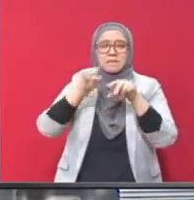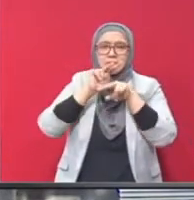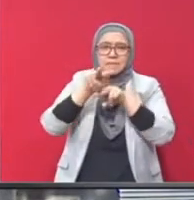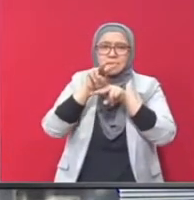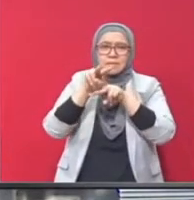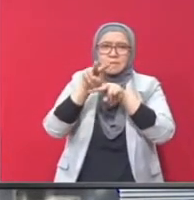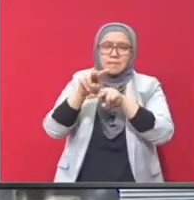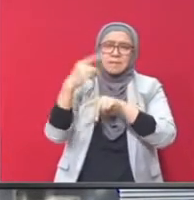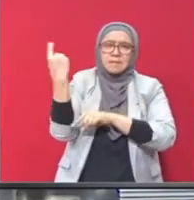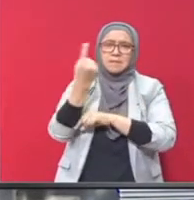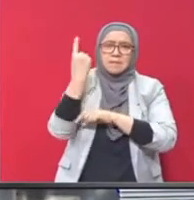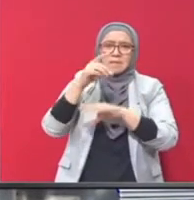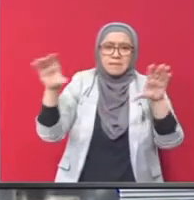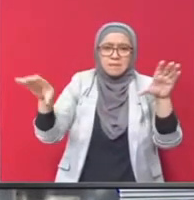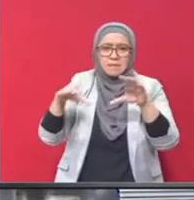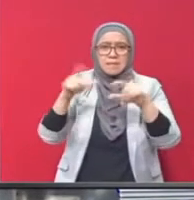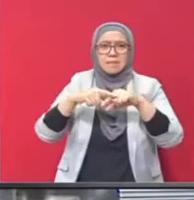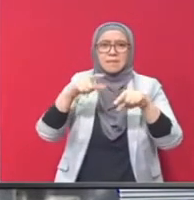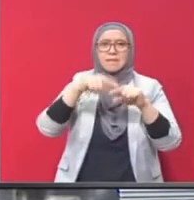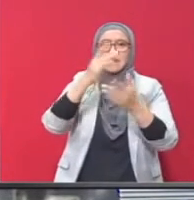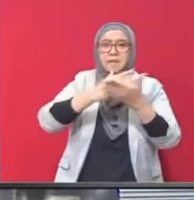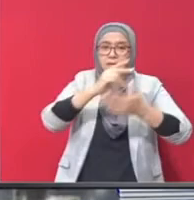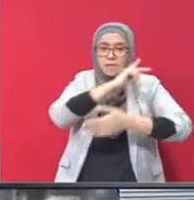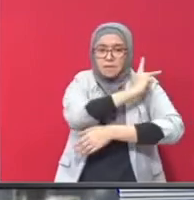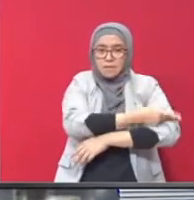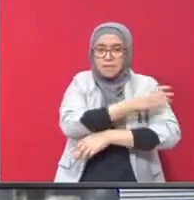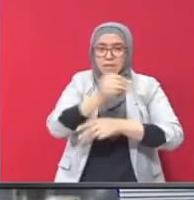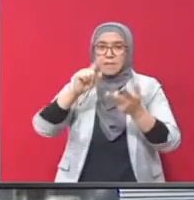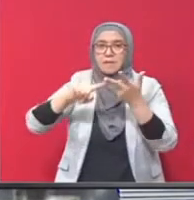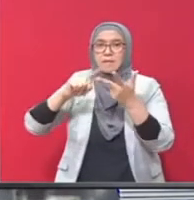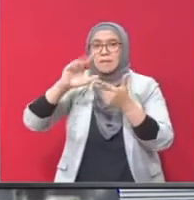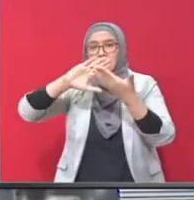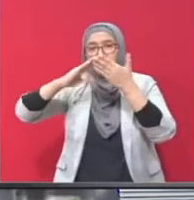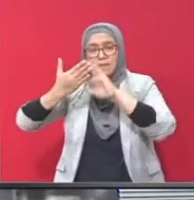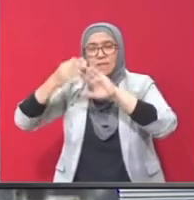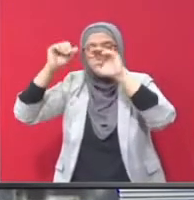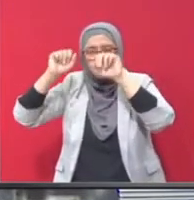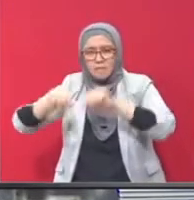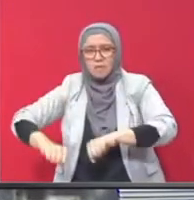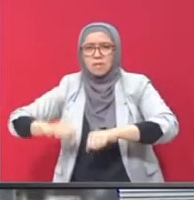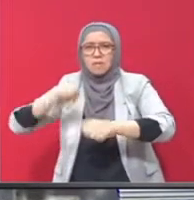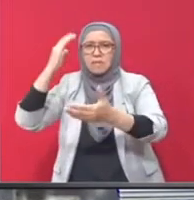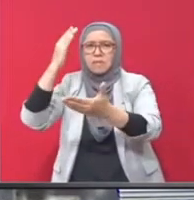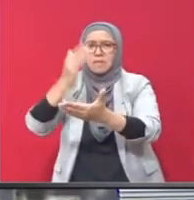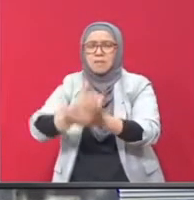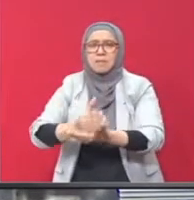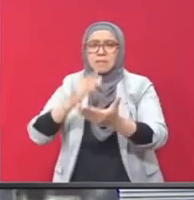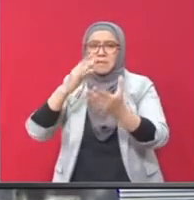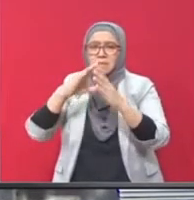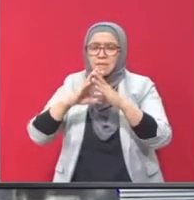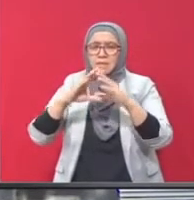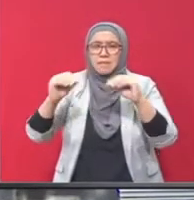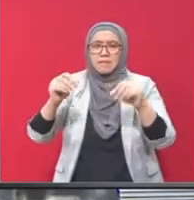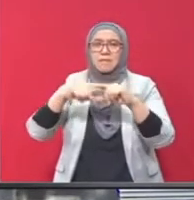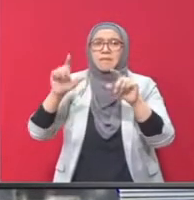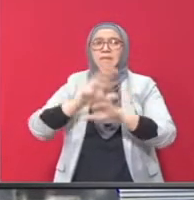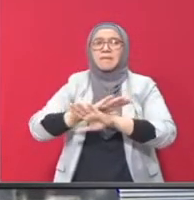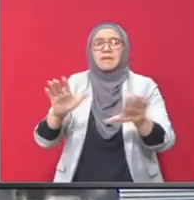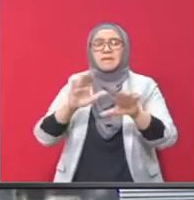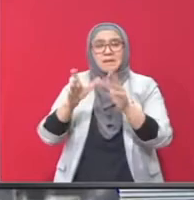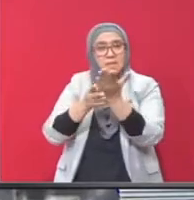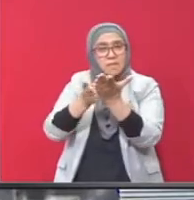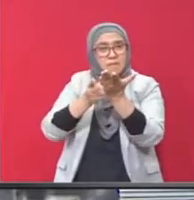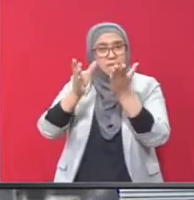pihak berkuasa dan committees tempat di kosan risiko dapat membendung bangunan sarang bagian penagihan lama supaya tidak